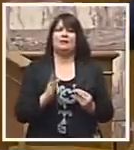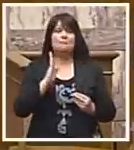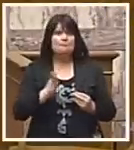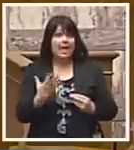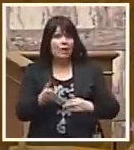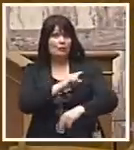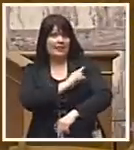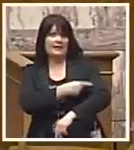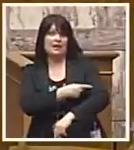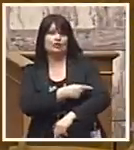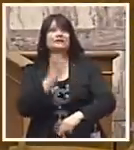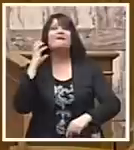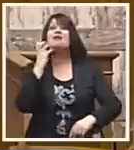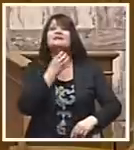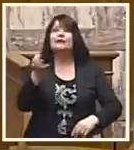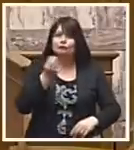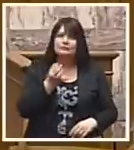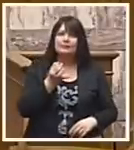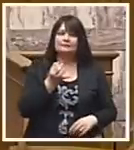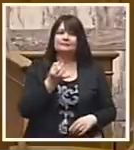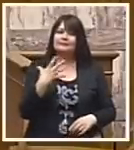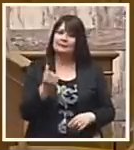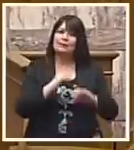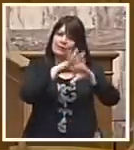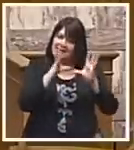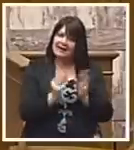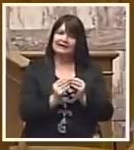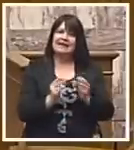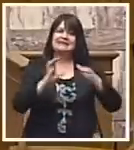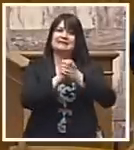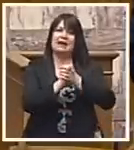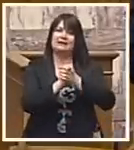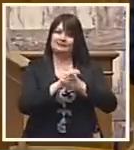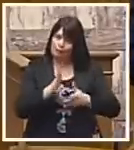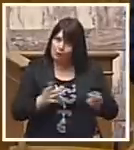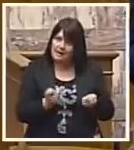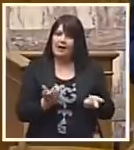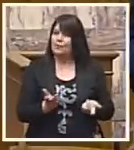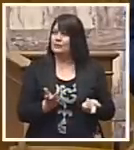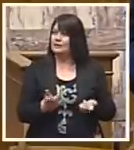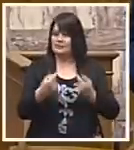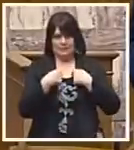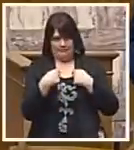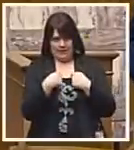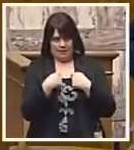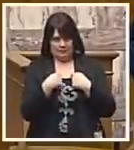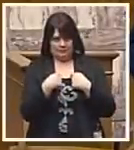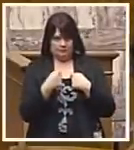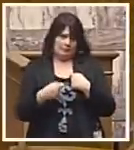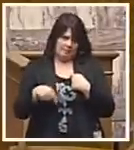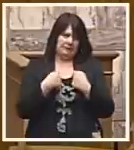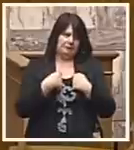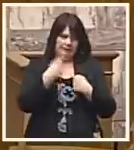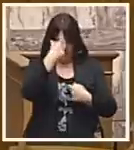πολύ σωστά είπε ο κύριος Βενιζέλος, δυνατότητες ευρύτερης συνένεσης. Άρα, για μας, για μένα,